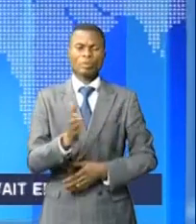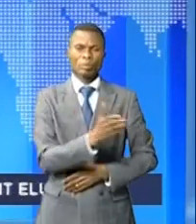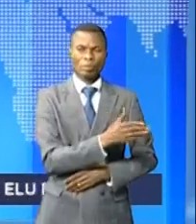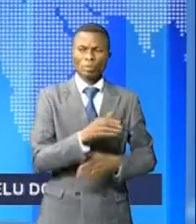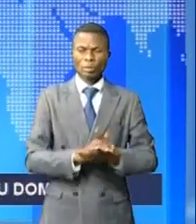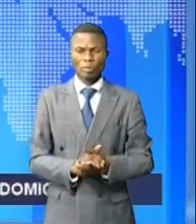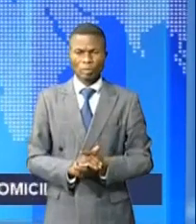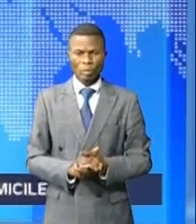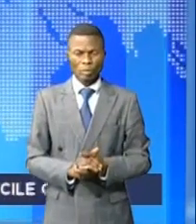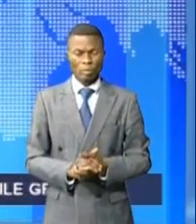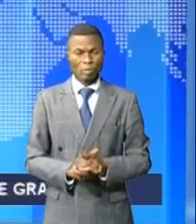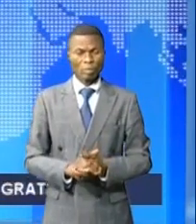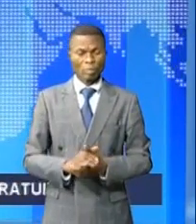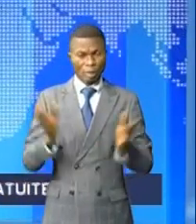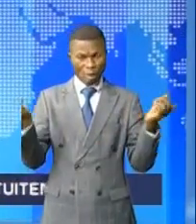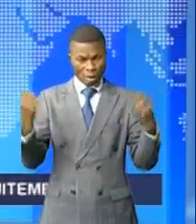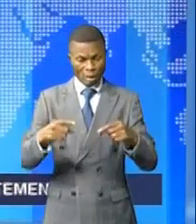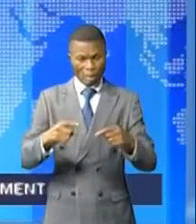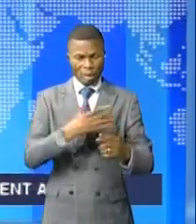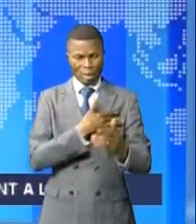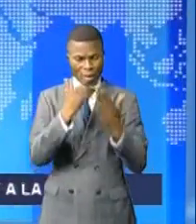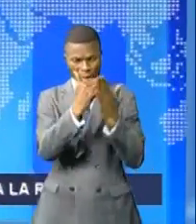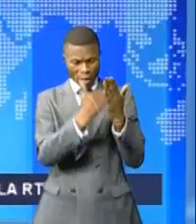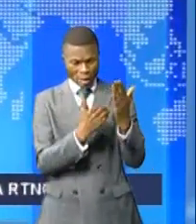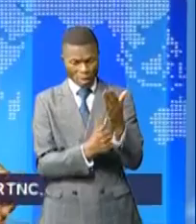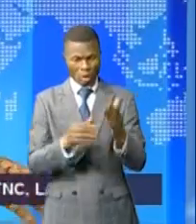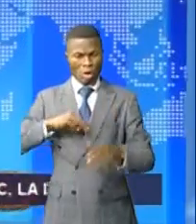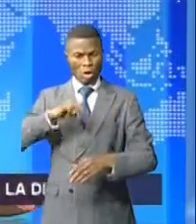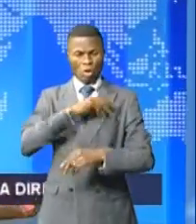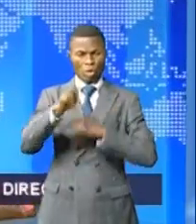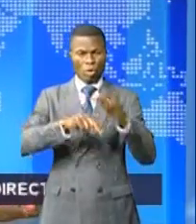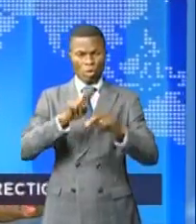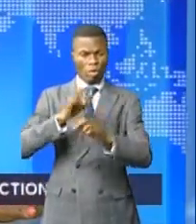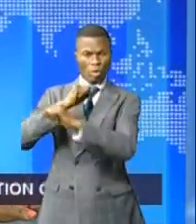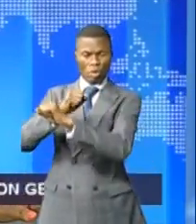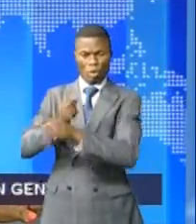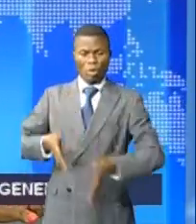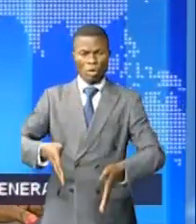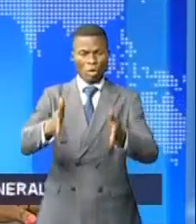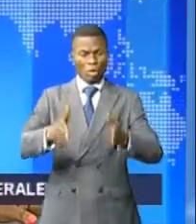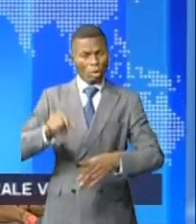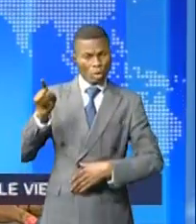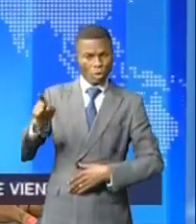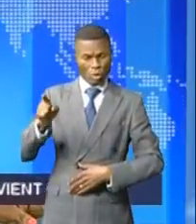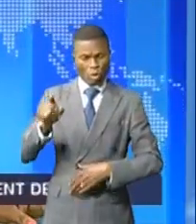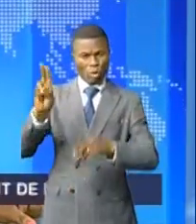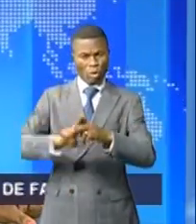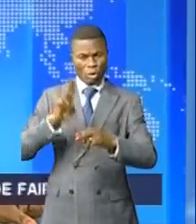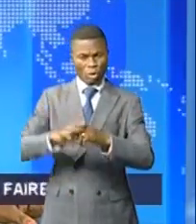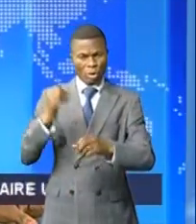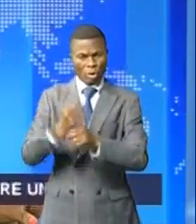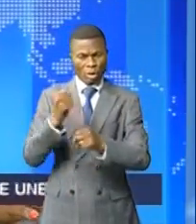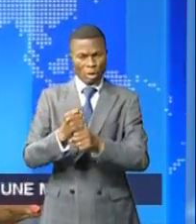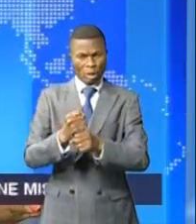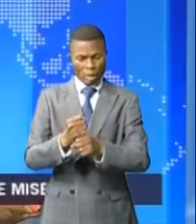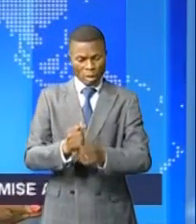Pendant qu'ils seront en train d'être identifiés, la Commission nationale de prévention routière, elle, s'emploie dans le travaux de marquage